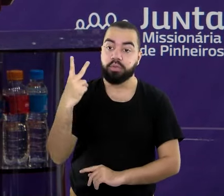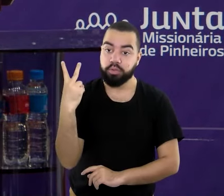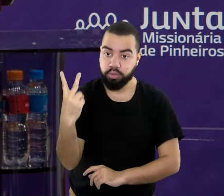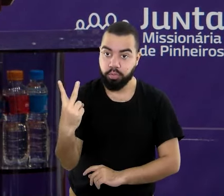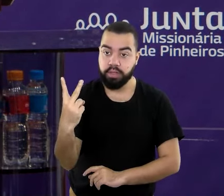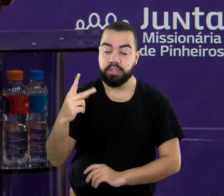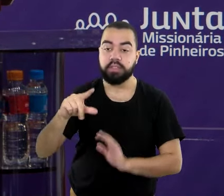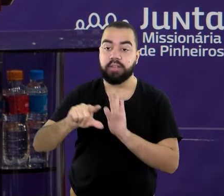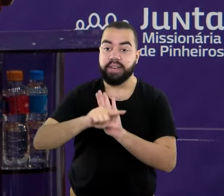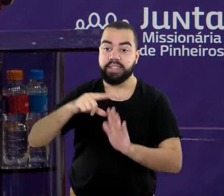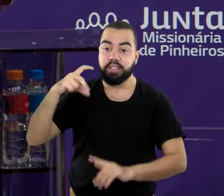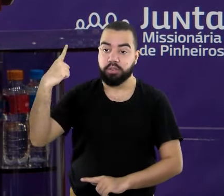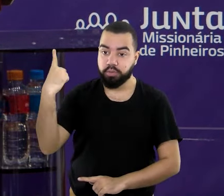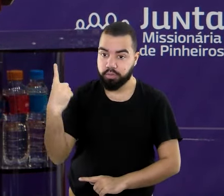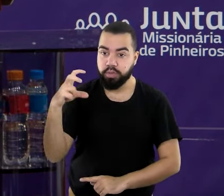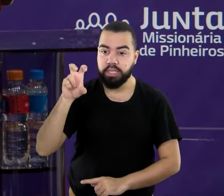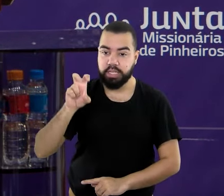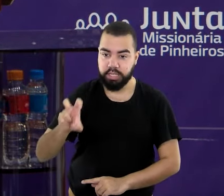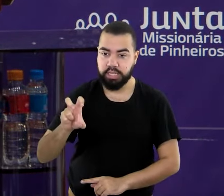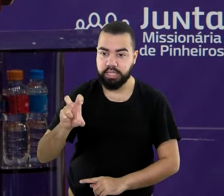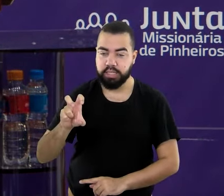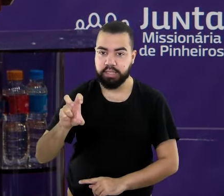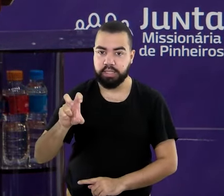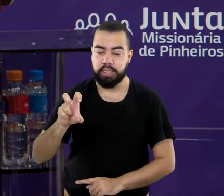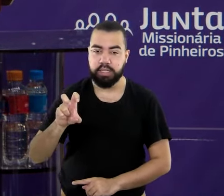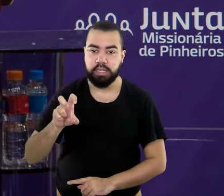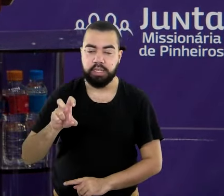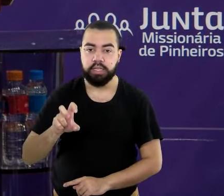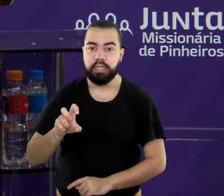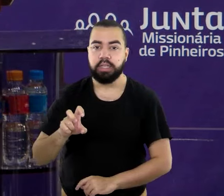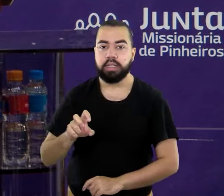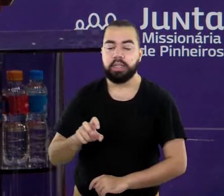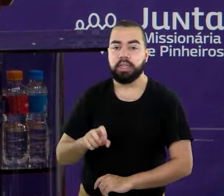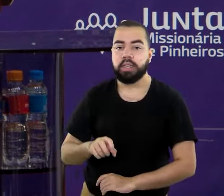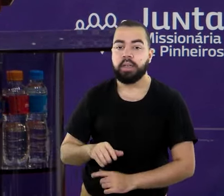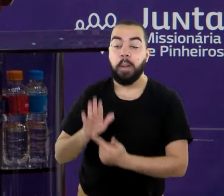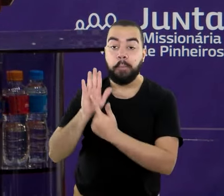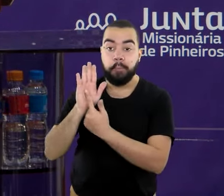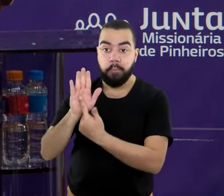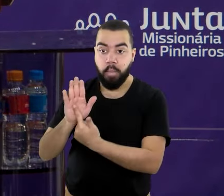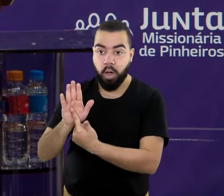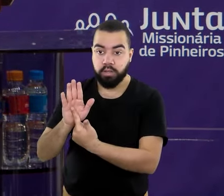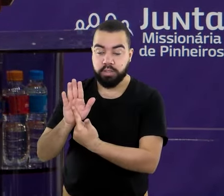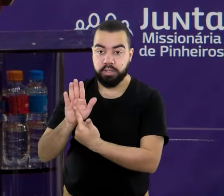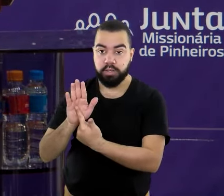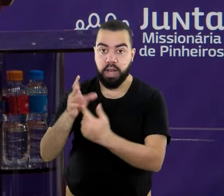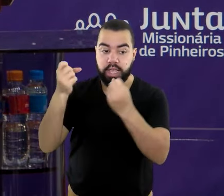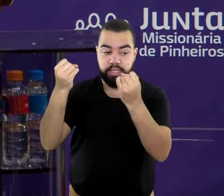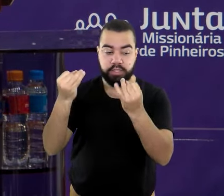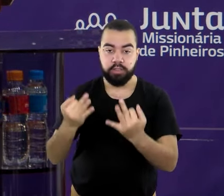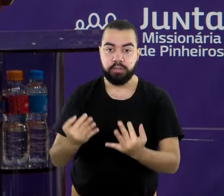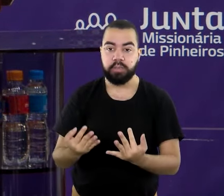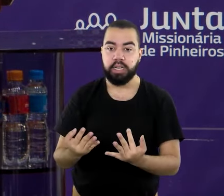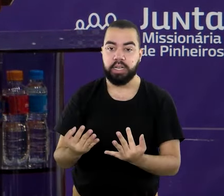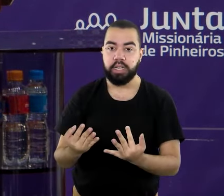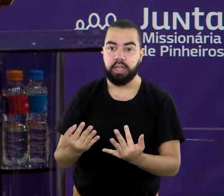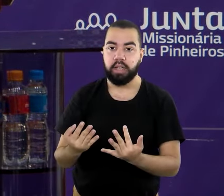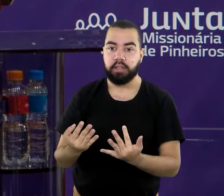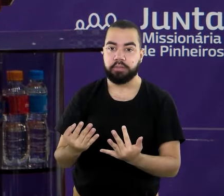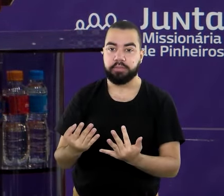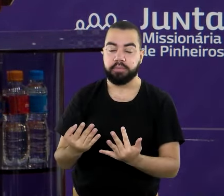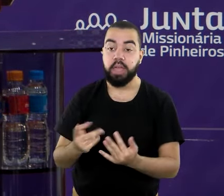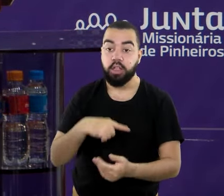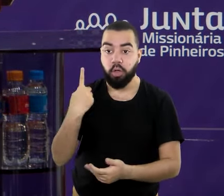히브리서 2장 15절에 뭐라고 말씀하고 있습니까? Em Hebreus 2:15 o que que ele diz? Vamos ler todo mundo junto. 무엇이